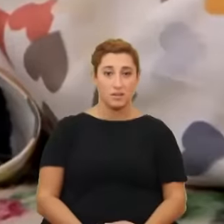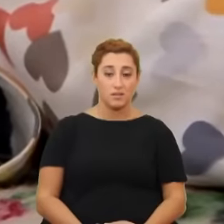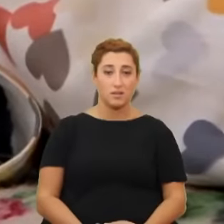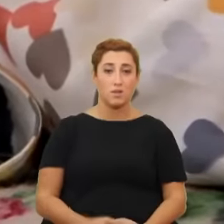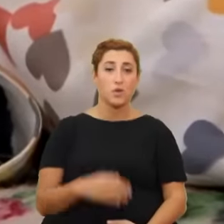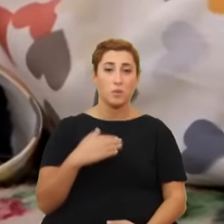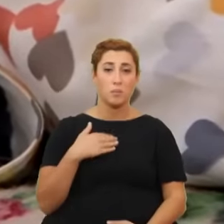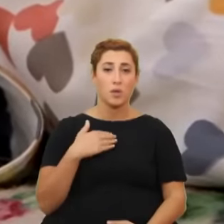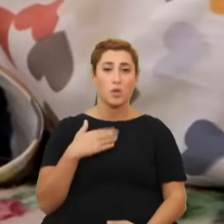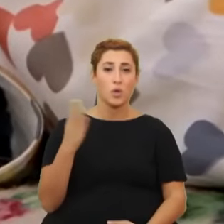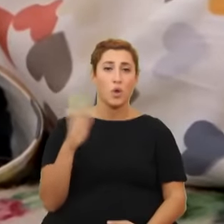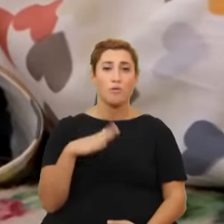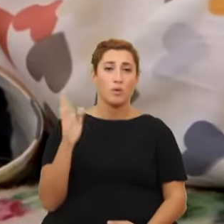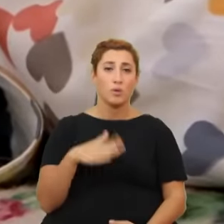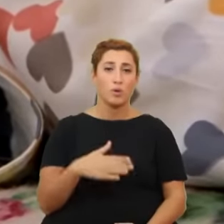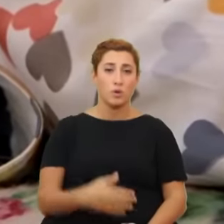Ben düğünü.